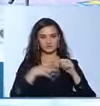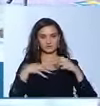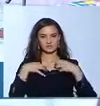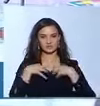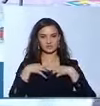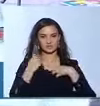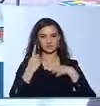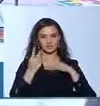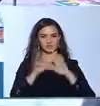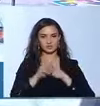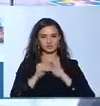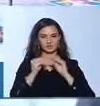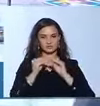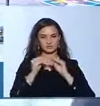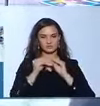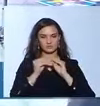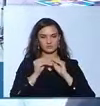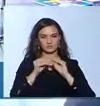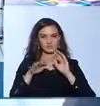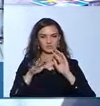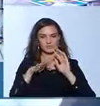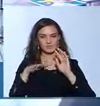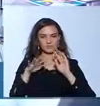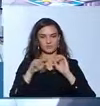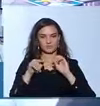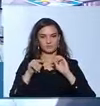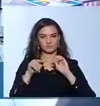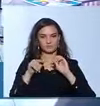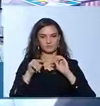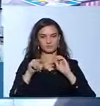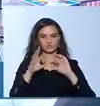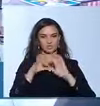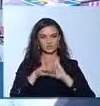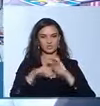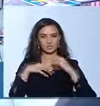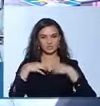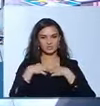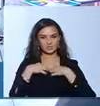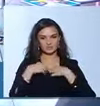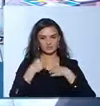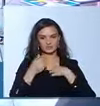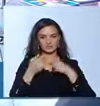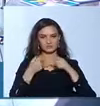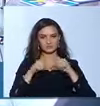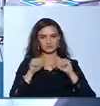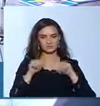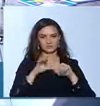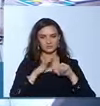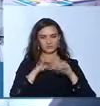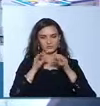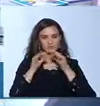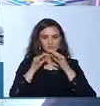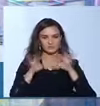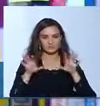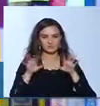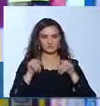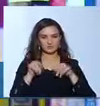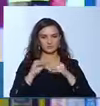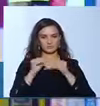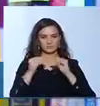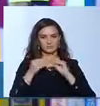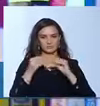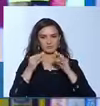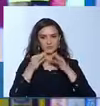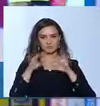აქ ერთიანდება კიდევ ვიტყვი როგორც გარემო, ასე შინაგანი სტრესი შეიძლება იყოს ნებისმიერი აშლილობა